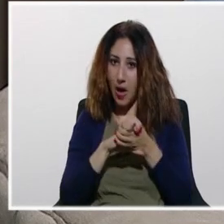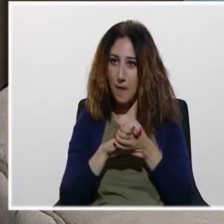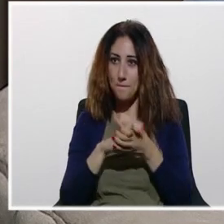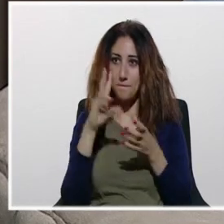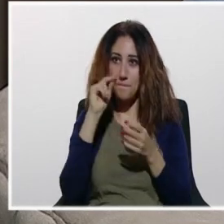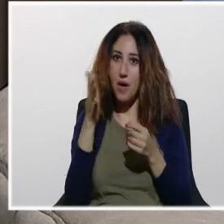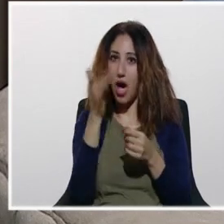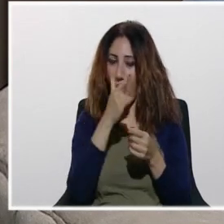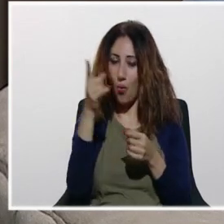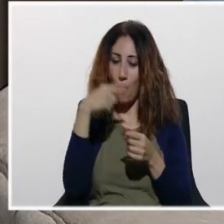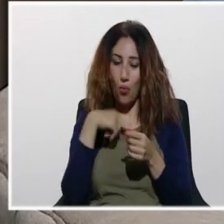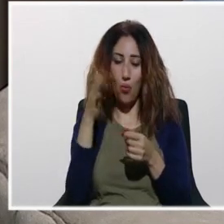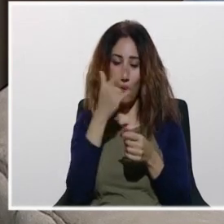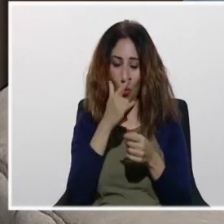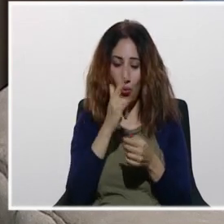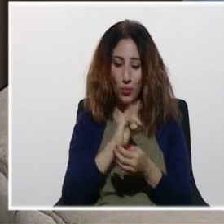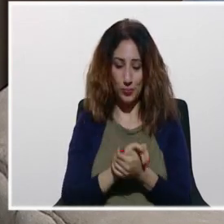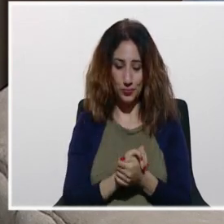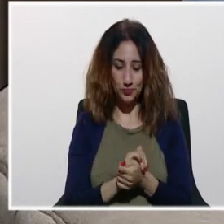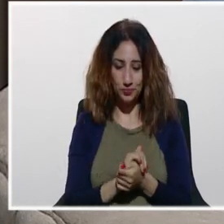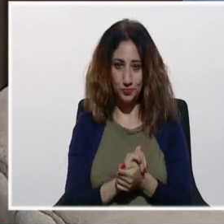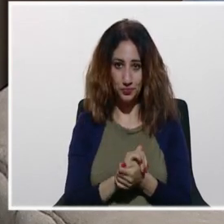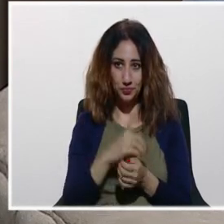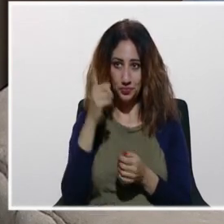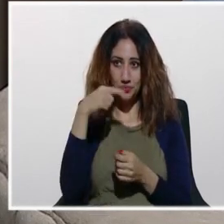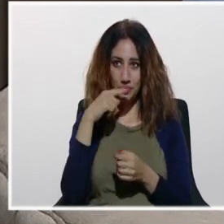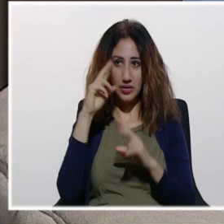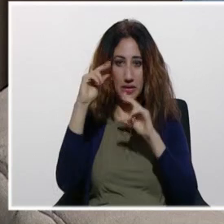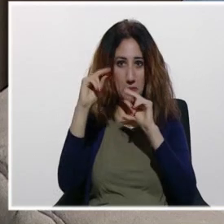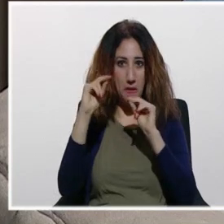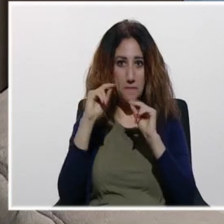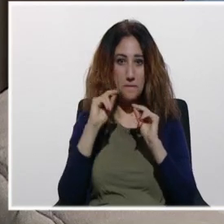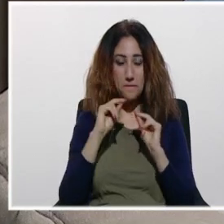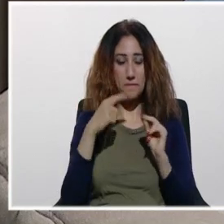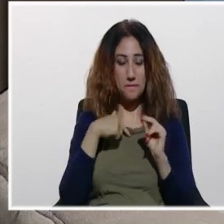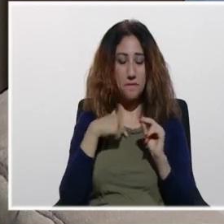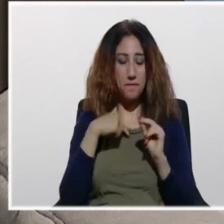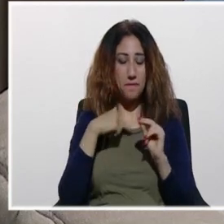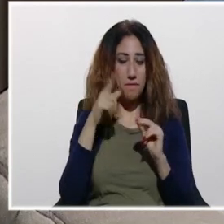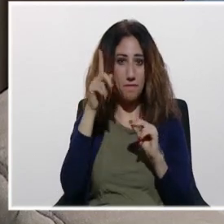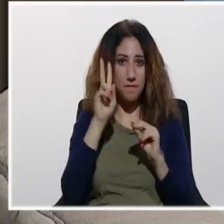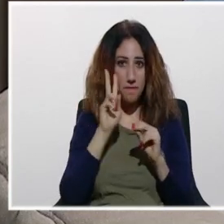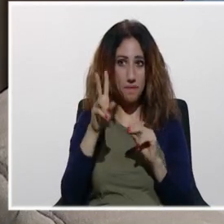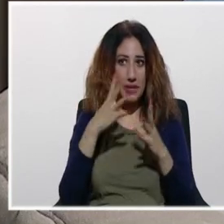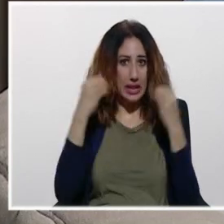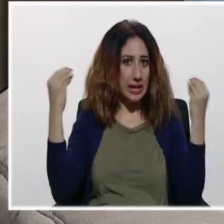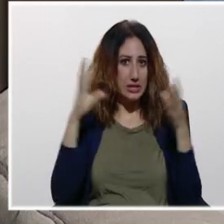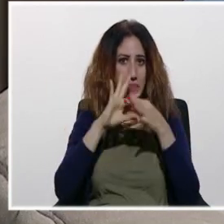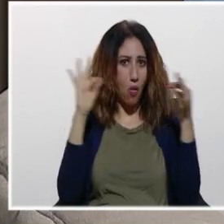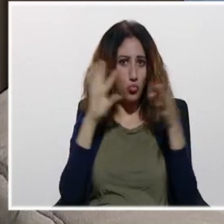واخ يعني قل ان يوجد مثله. ففعلا يعني بينا حكايات كتير